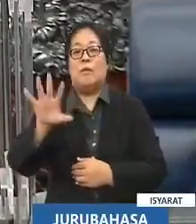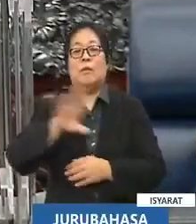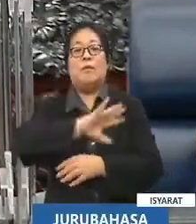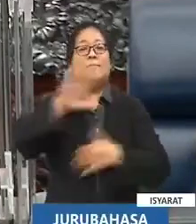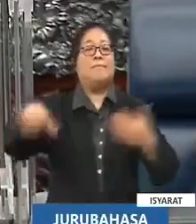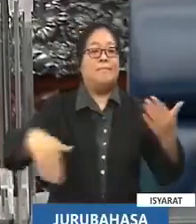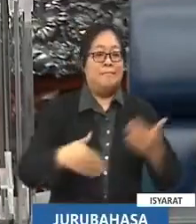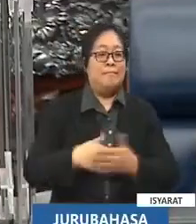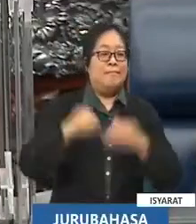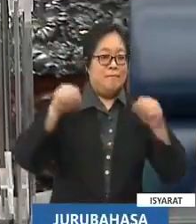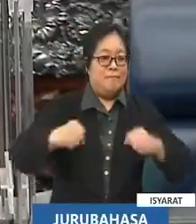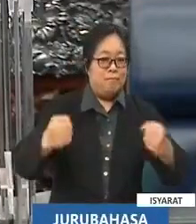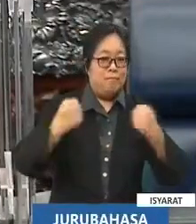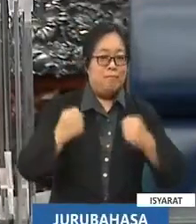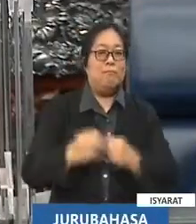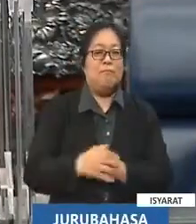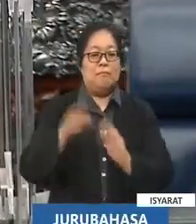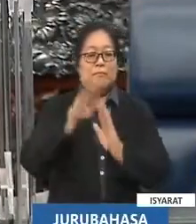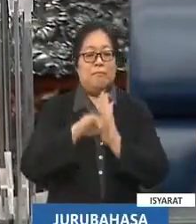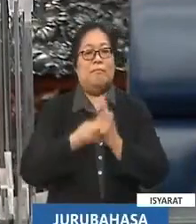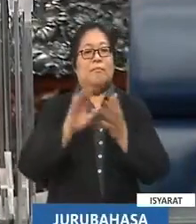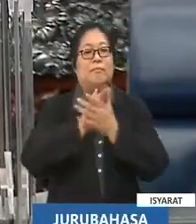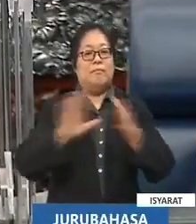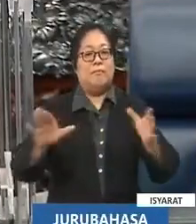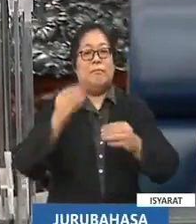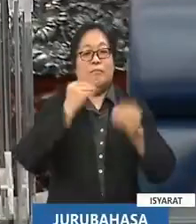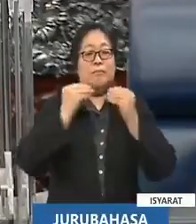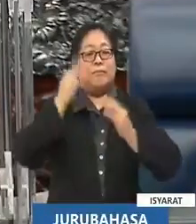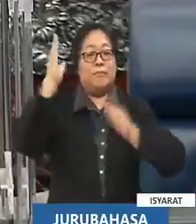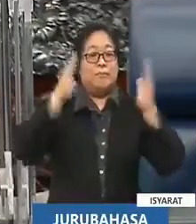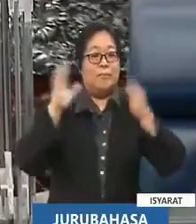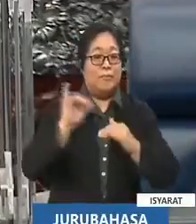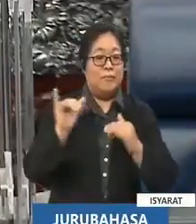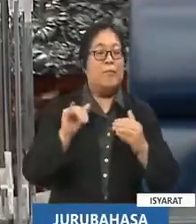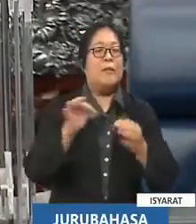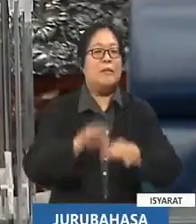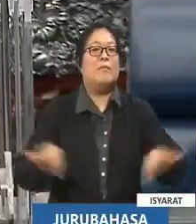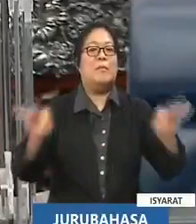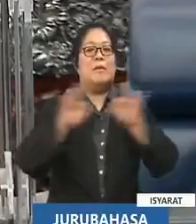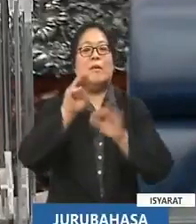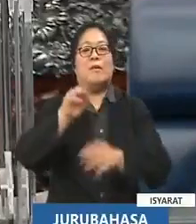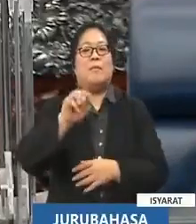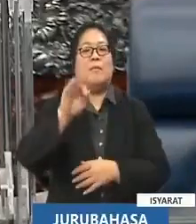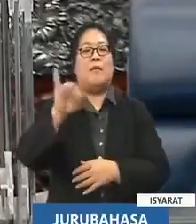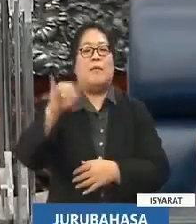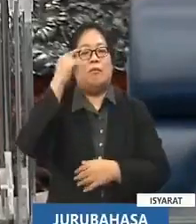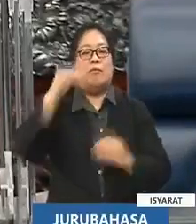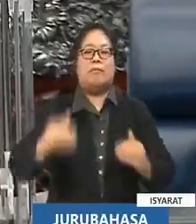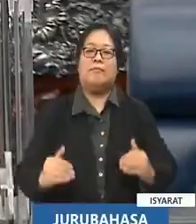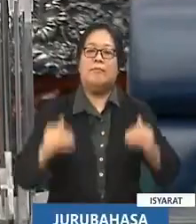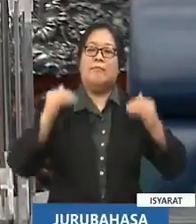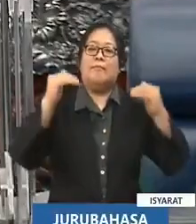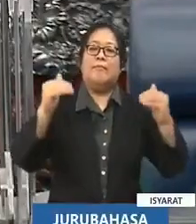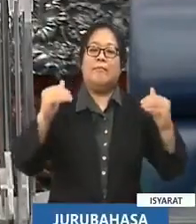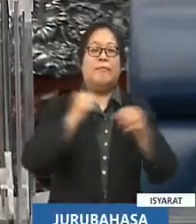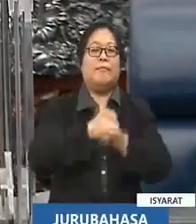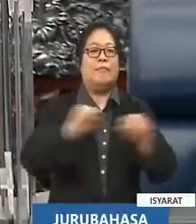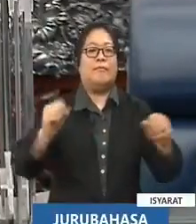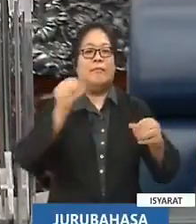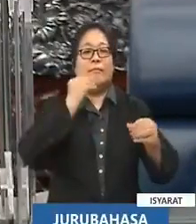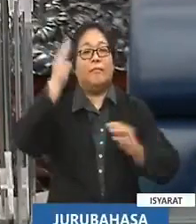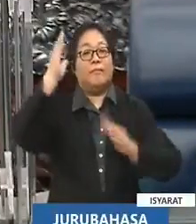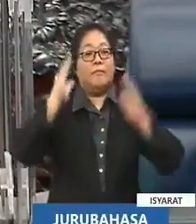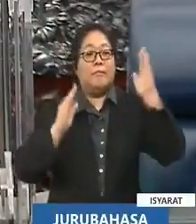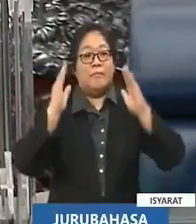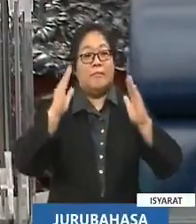holistik dan manfaat elemen jaminan security makanan Jo negara juga merupakan peneliti Mafi dalam usaha meningkatkan ketersediaan makanan